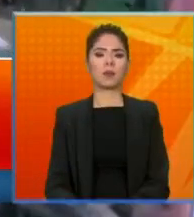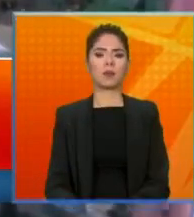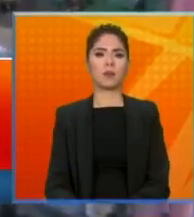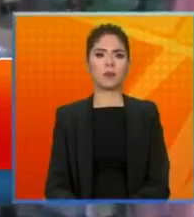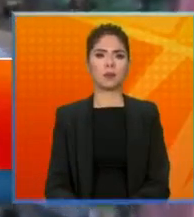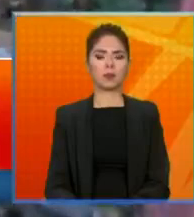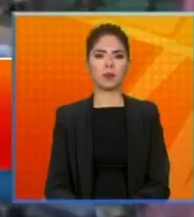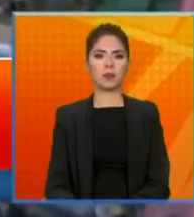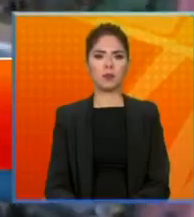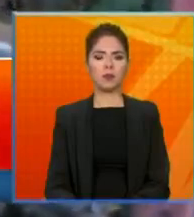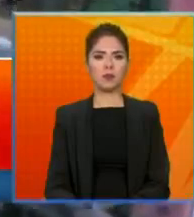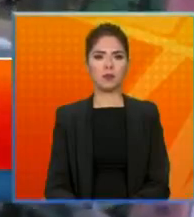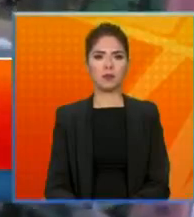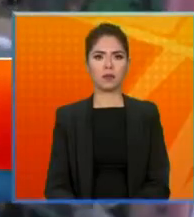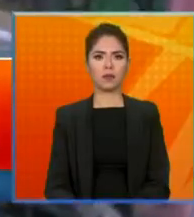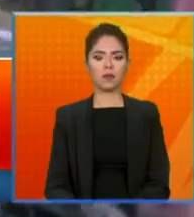bakalım. Hadi beyler.